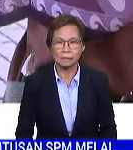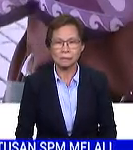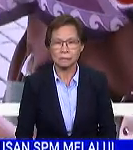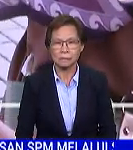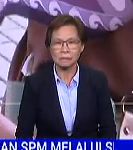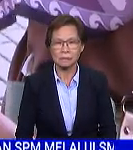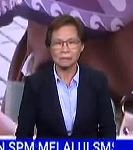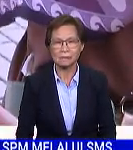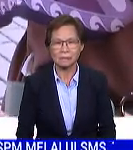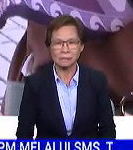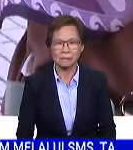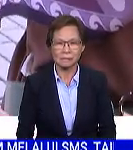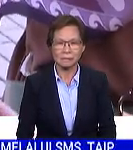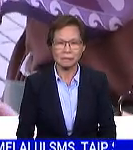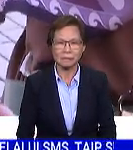semua cucuk.